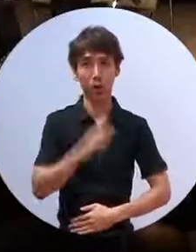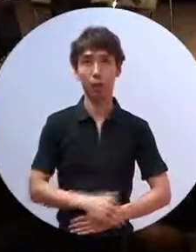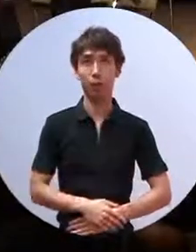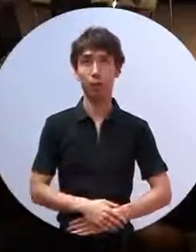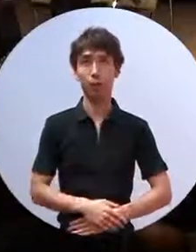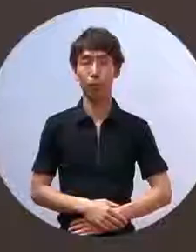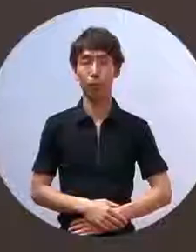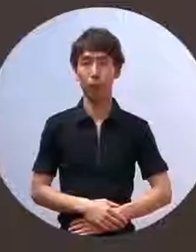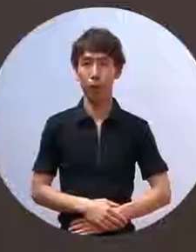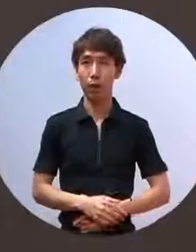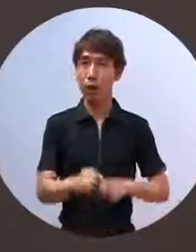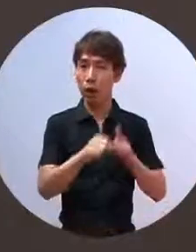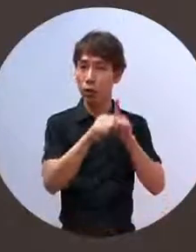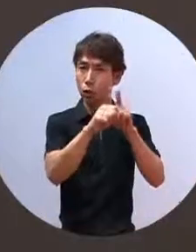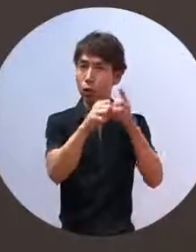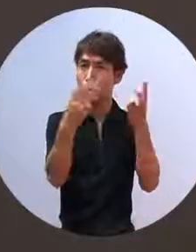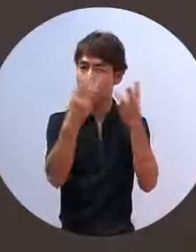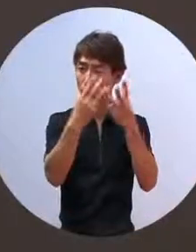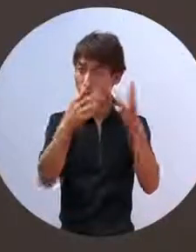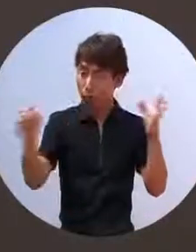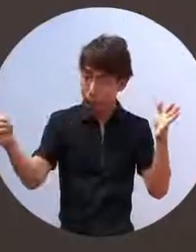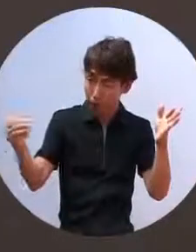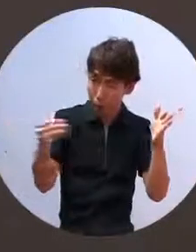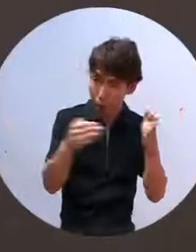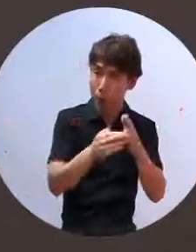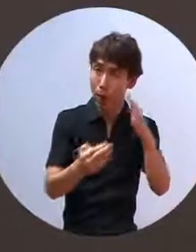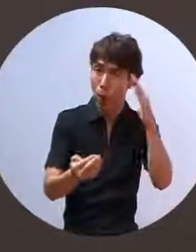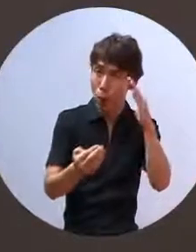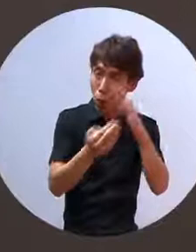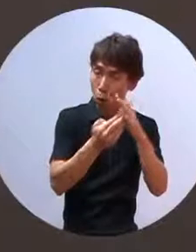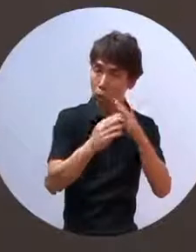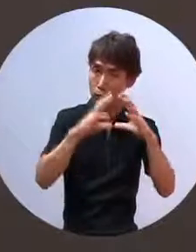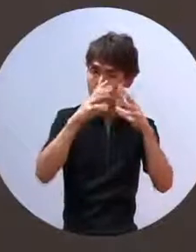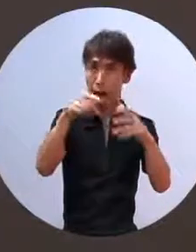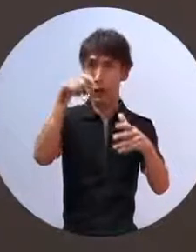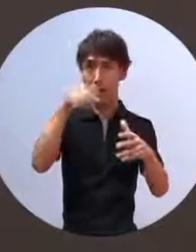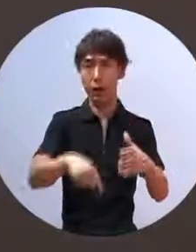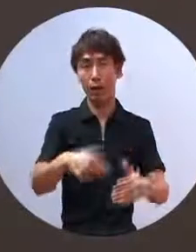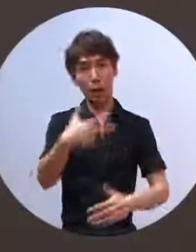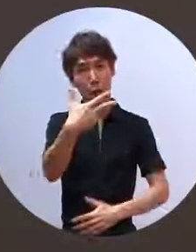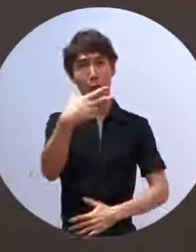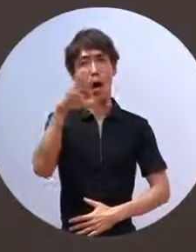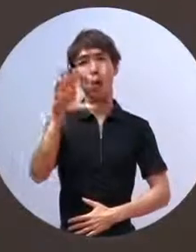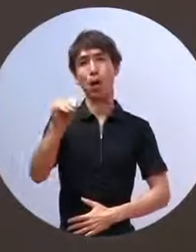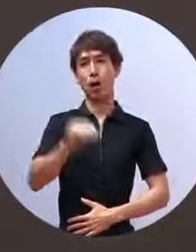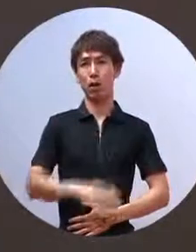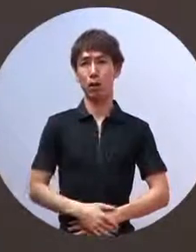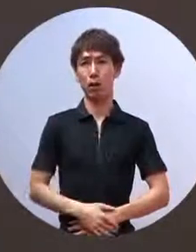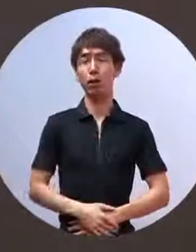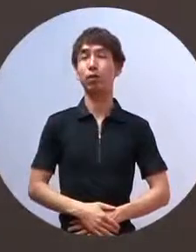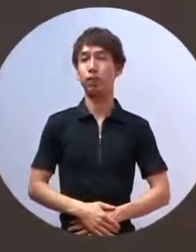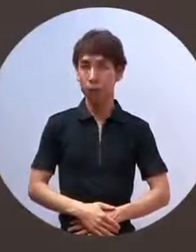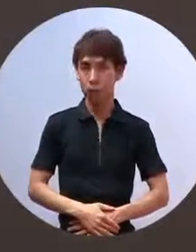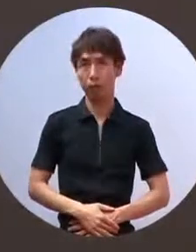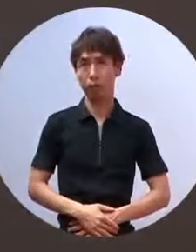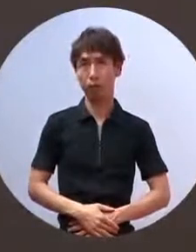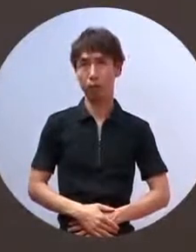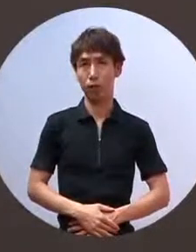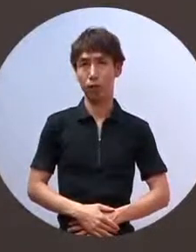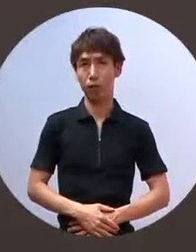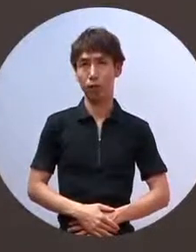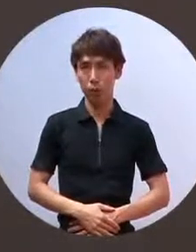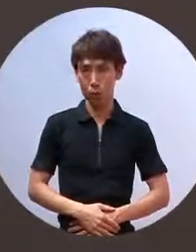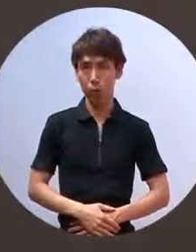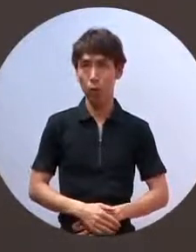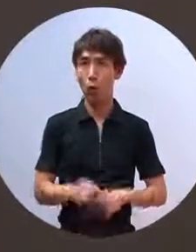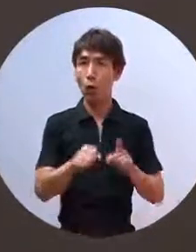ください。 核兵器の数、最も多かった時、世界中で 7万発のこ